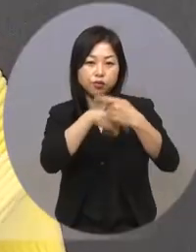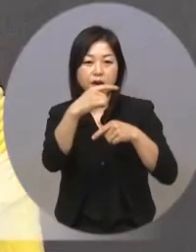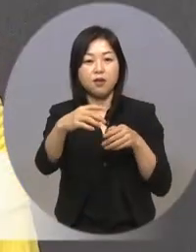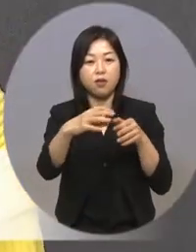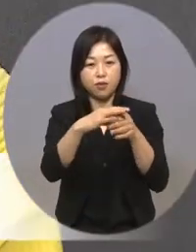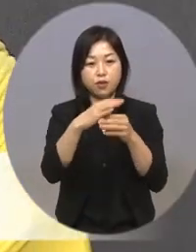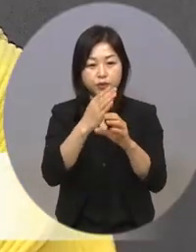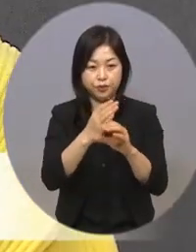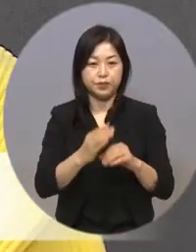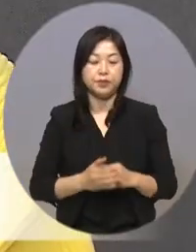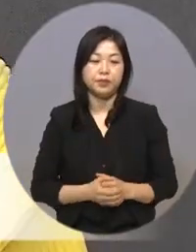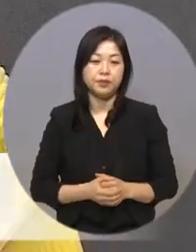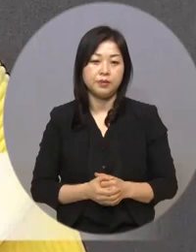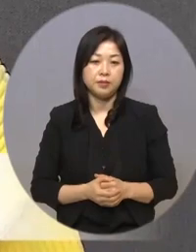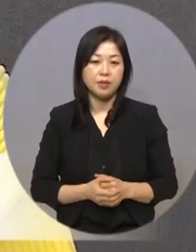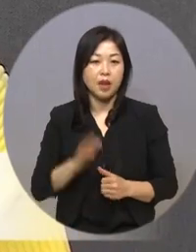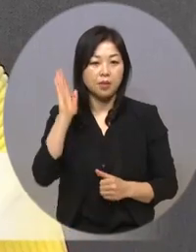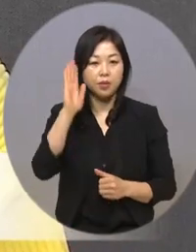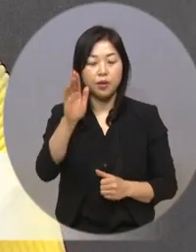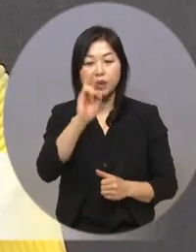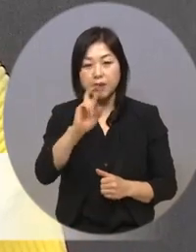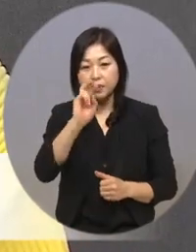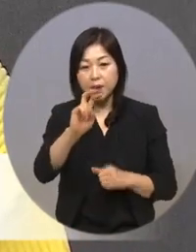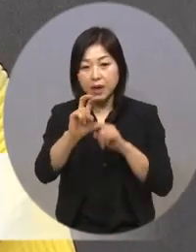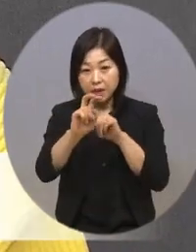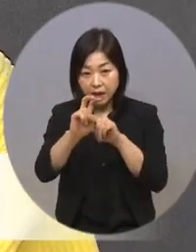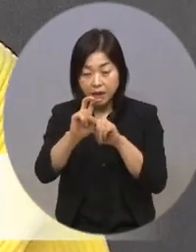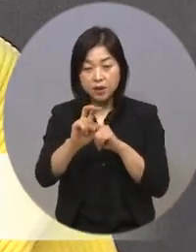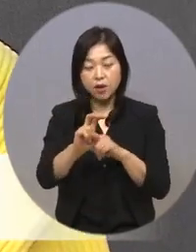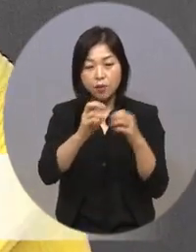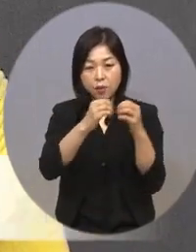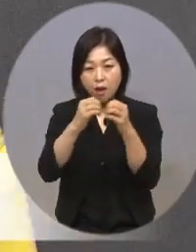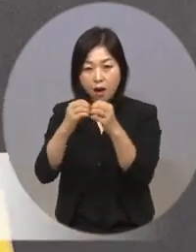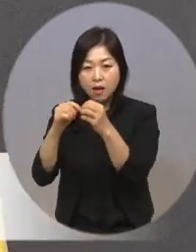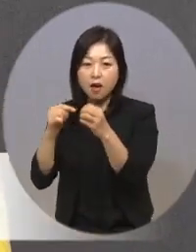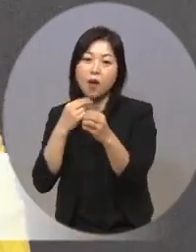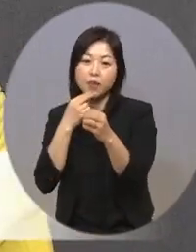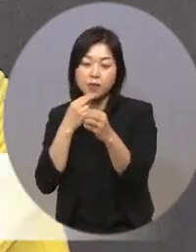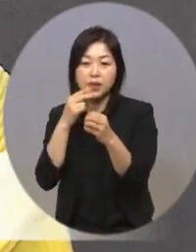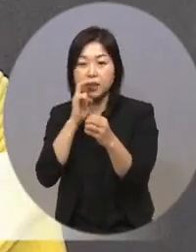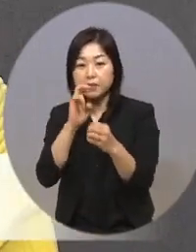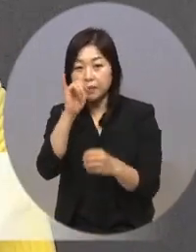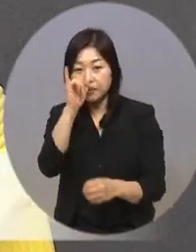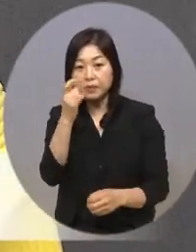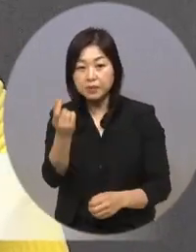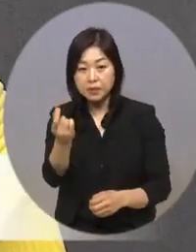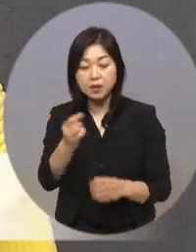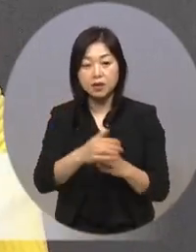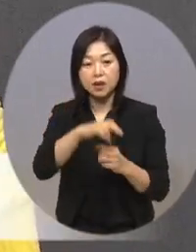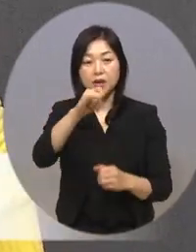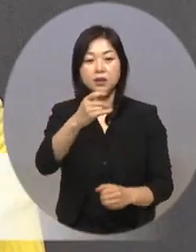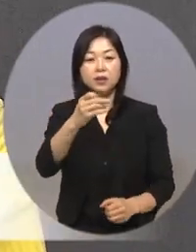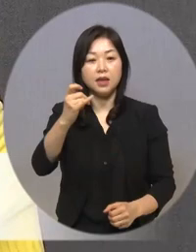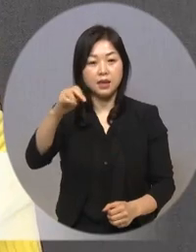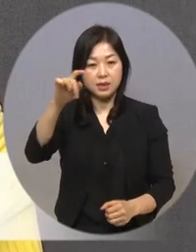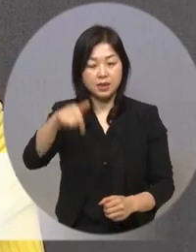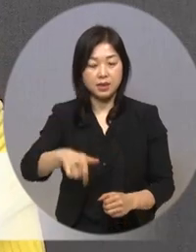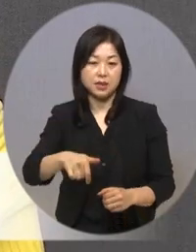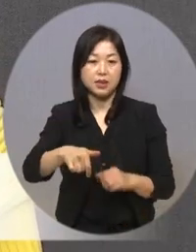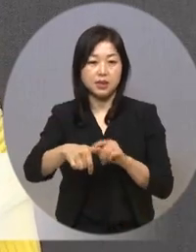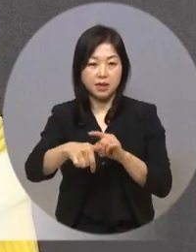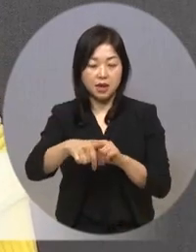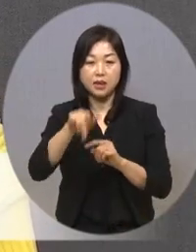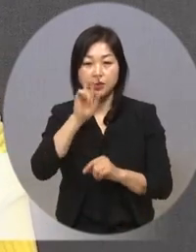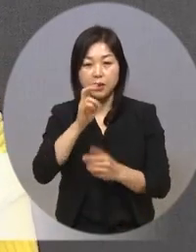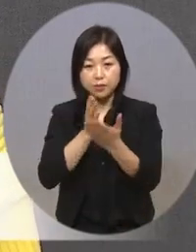제가 앞으로 그 음악에도 가사가 없는 음악들이 있잖아요. 그래서 클래식이라는 분야를 조금